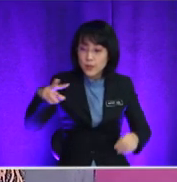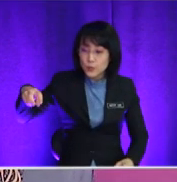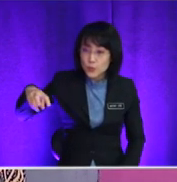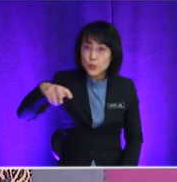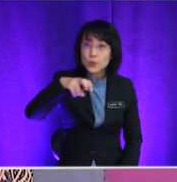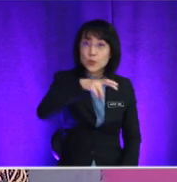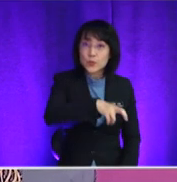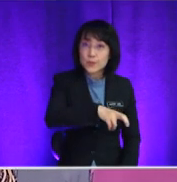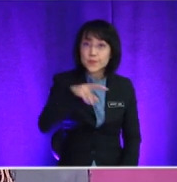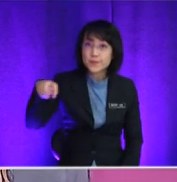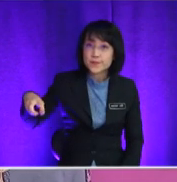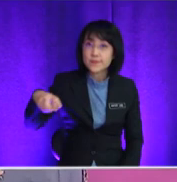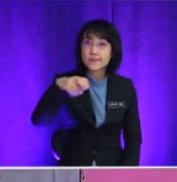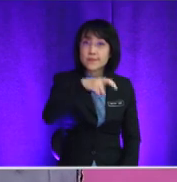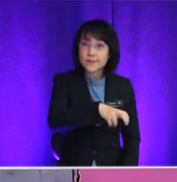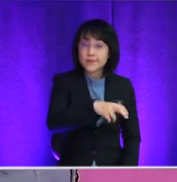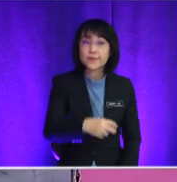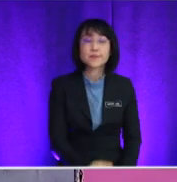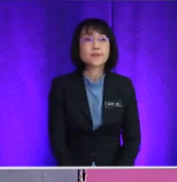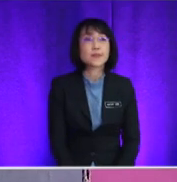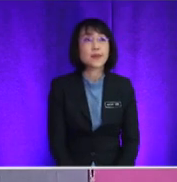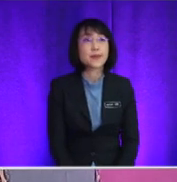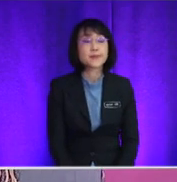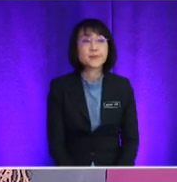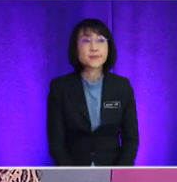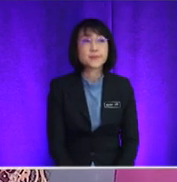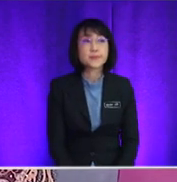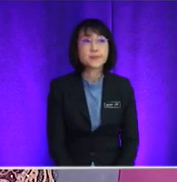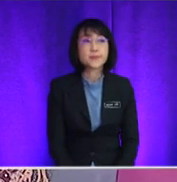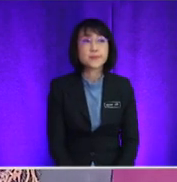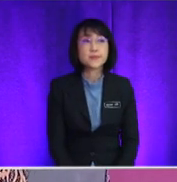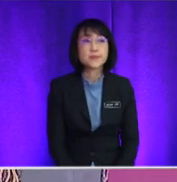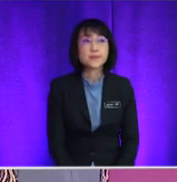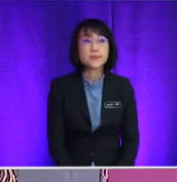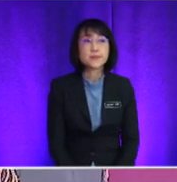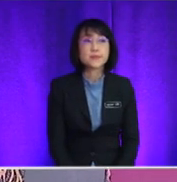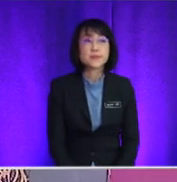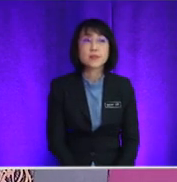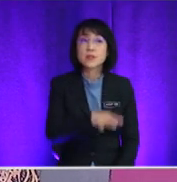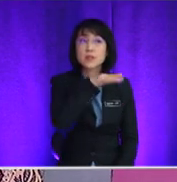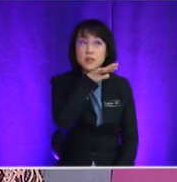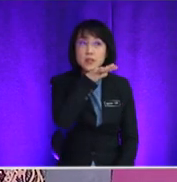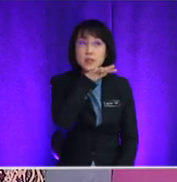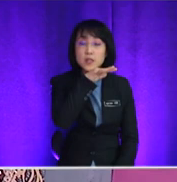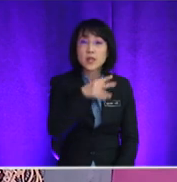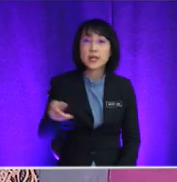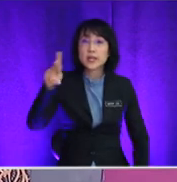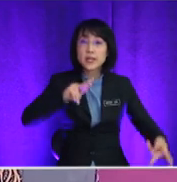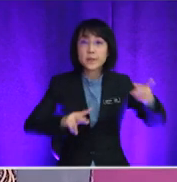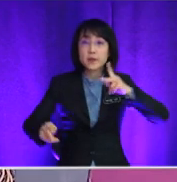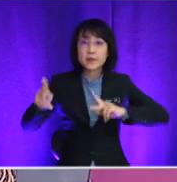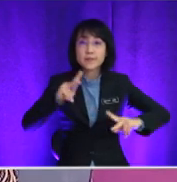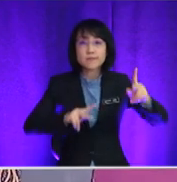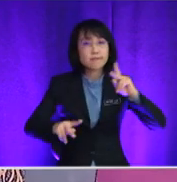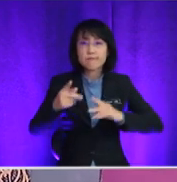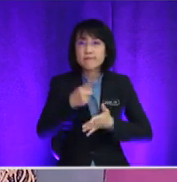ke dalam makanan yang masak dan satu lagi percobaan yang boleh berlakui lah pencemaran kimia Aku